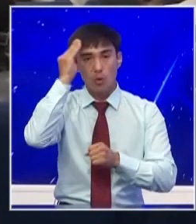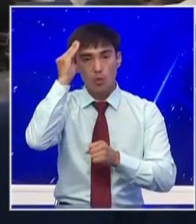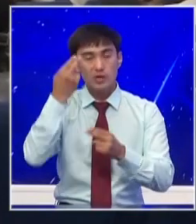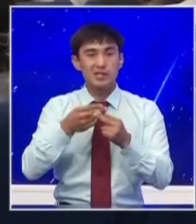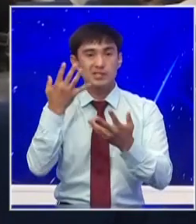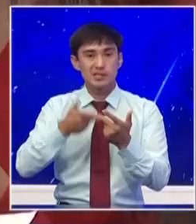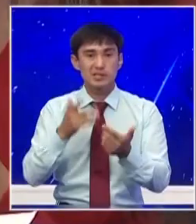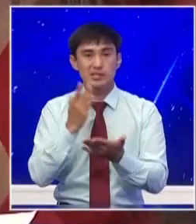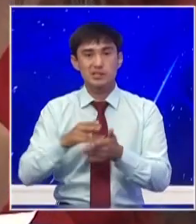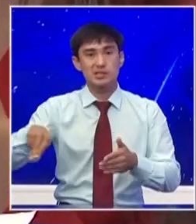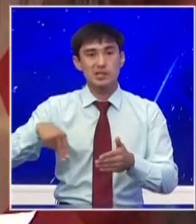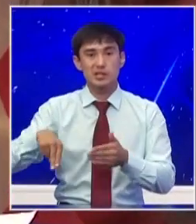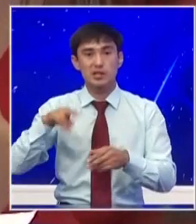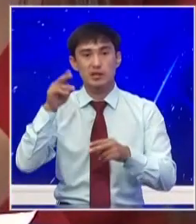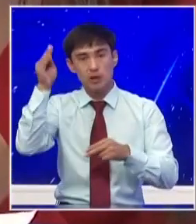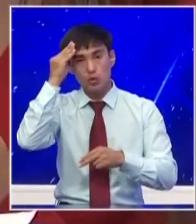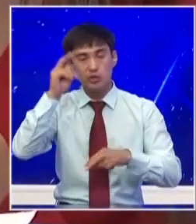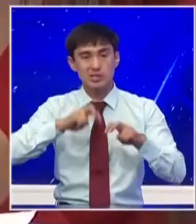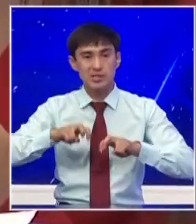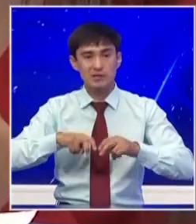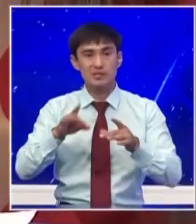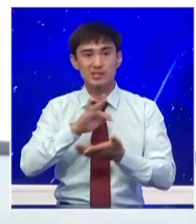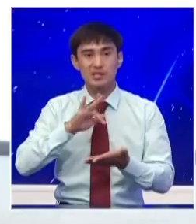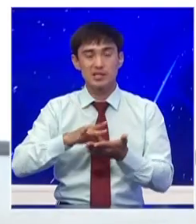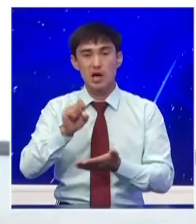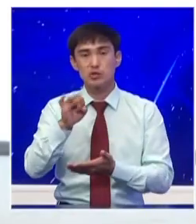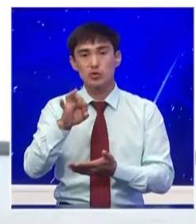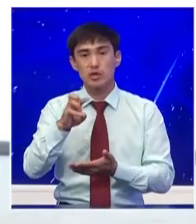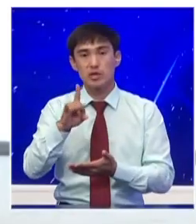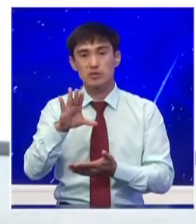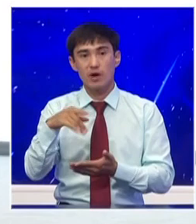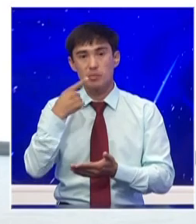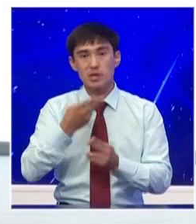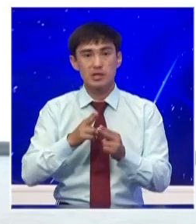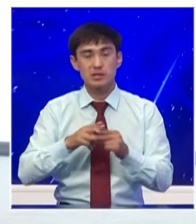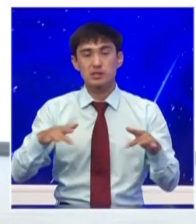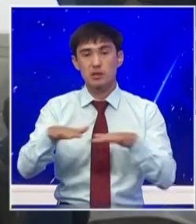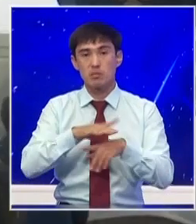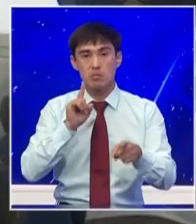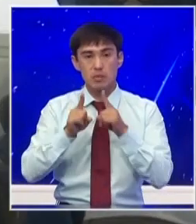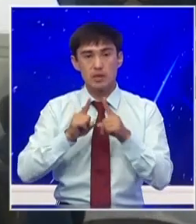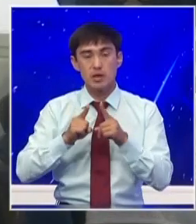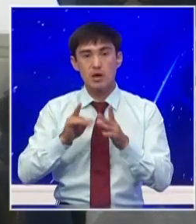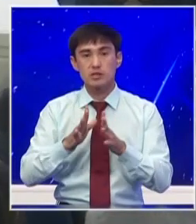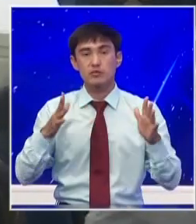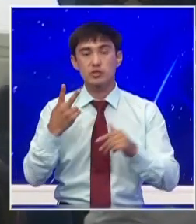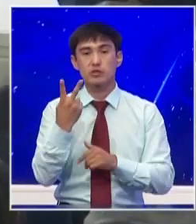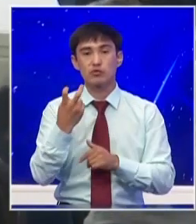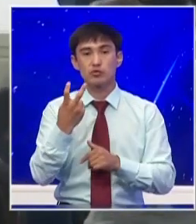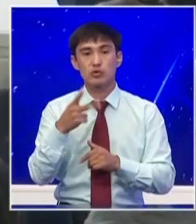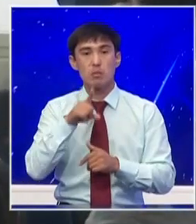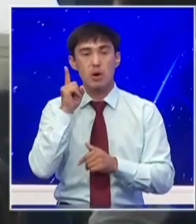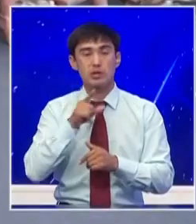Среди них и директор научно-исследовательского центра Айслу Ерниязова. Отметим, данное собрание объединило свыше 200 молодых